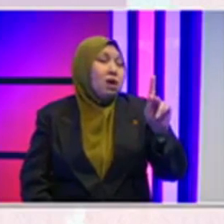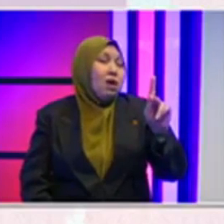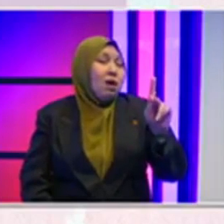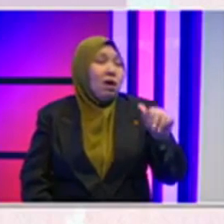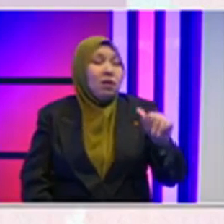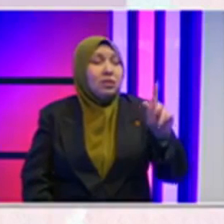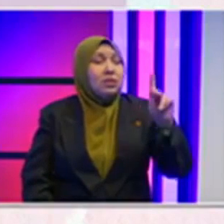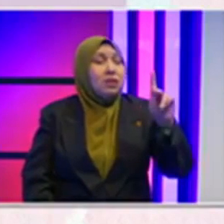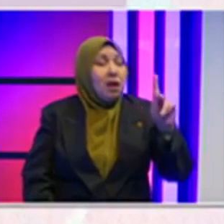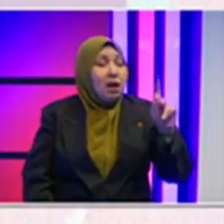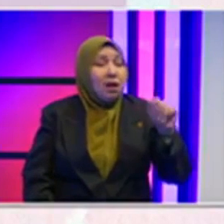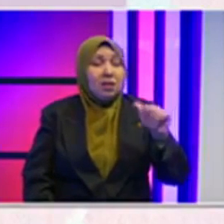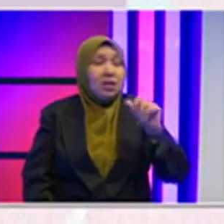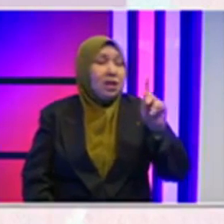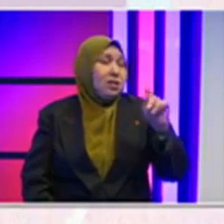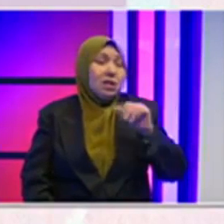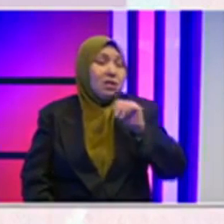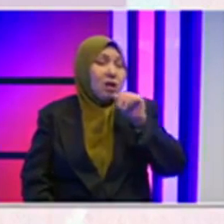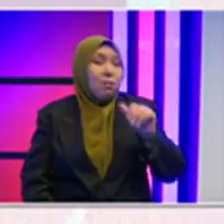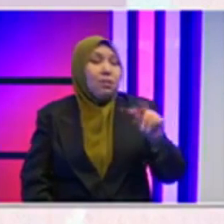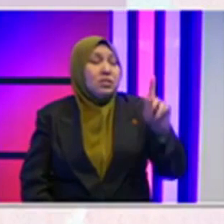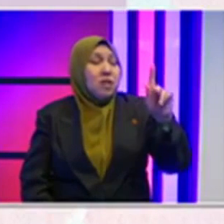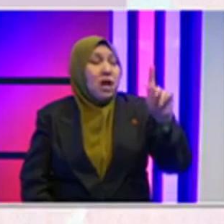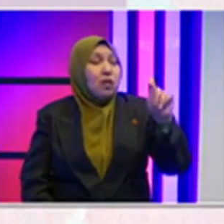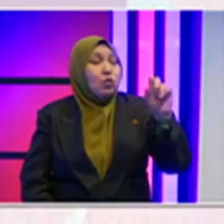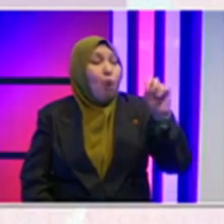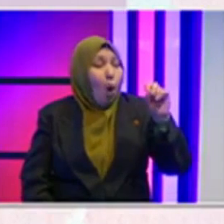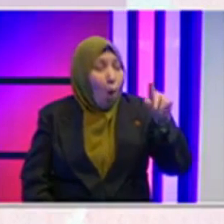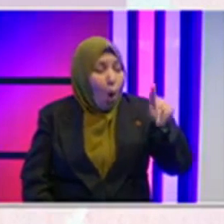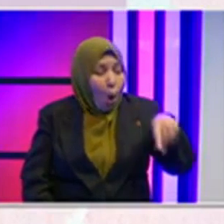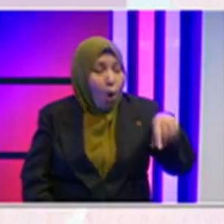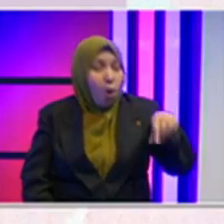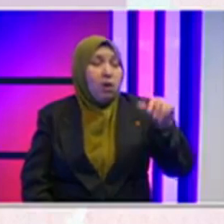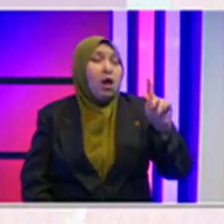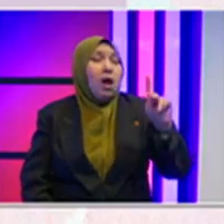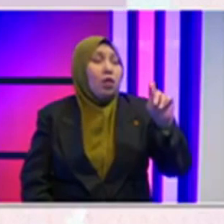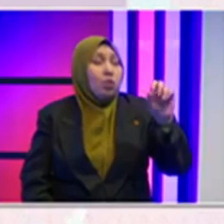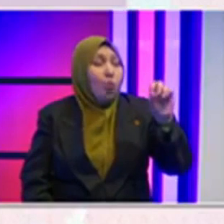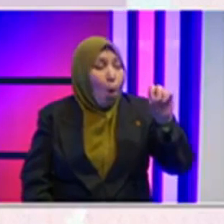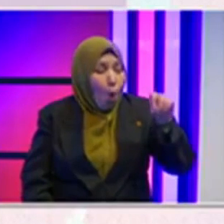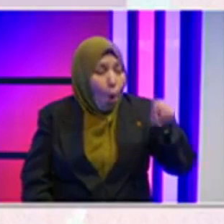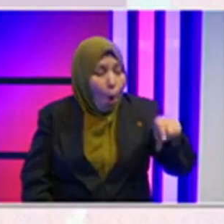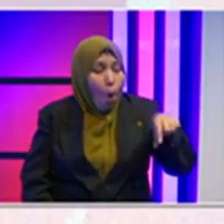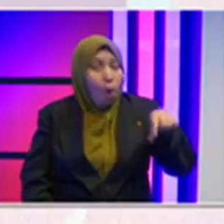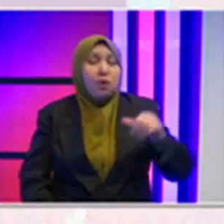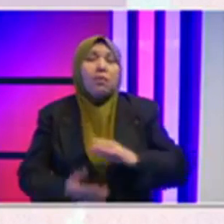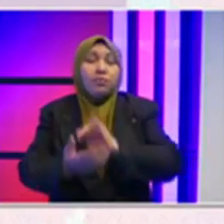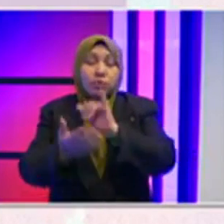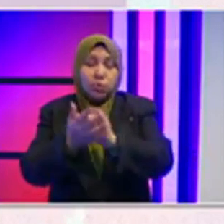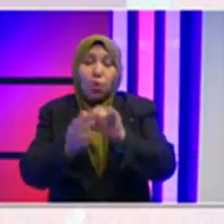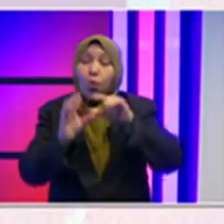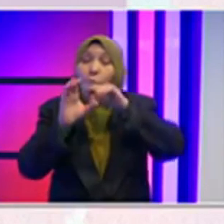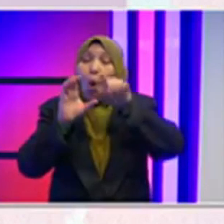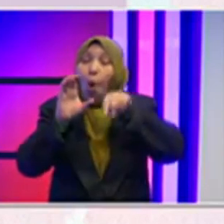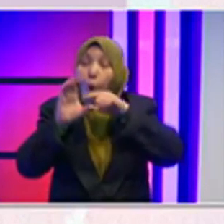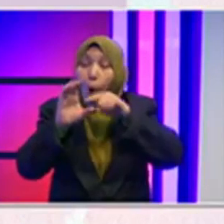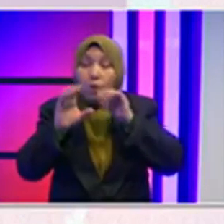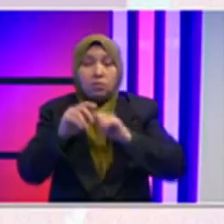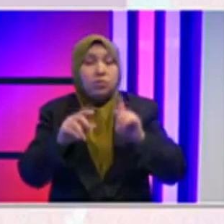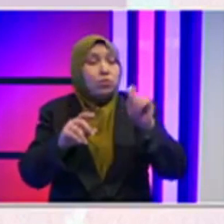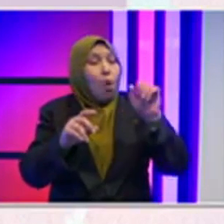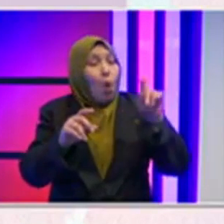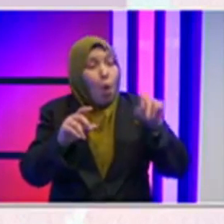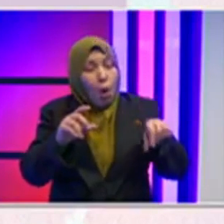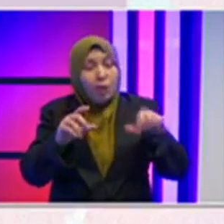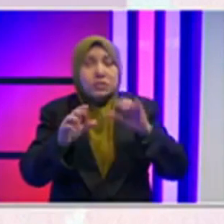tak TNI dirusak massa Alpha pohon Agan uh potret baik itu kita menjadikan hati-hati